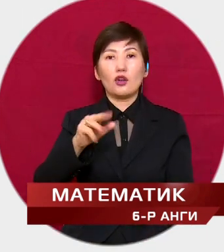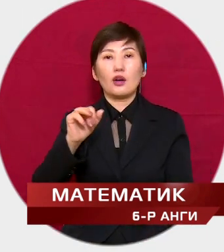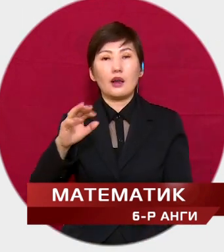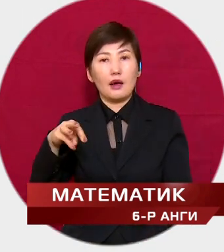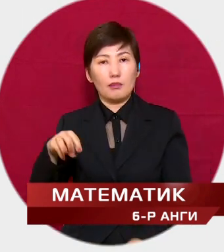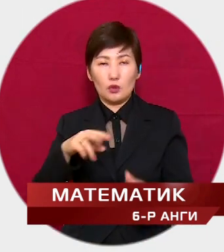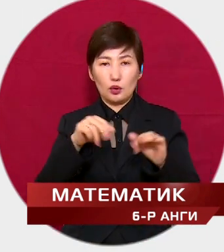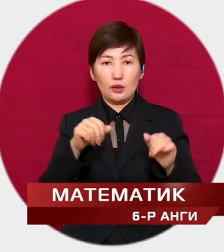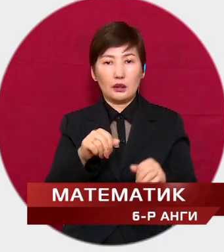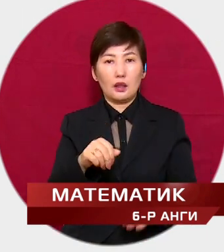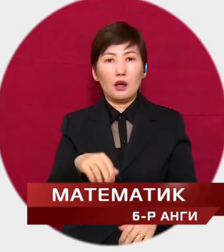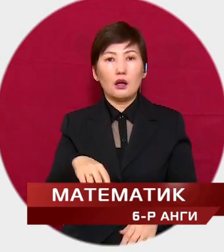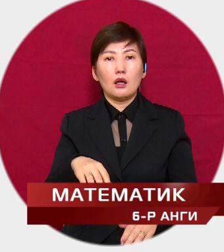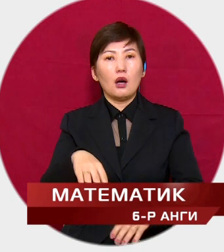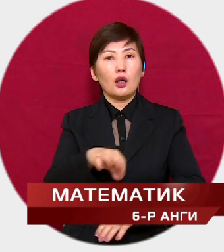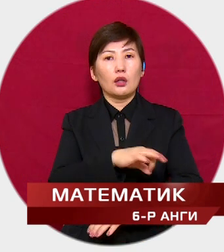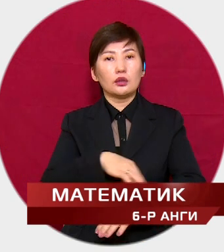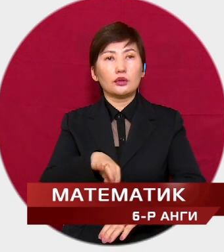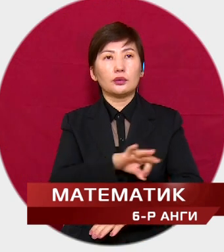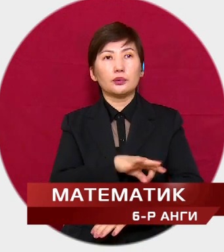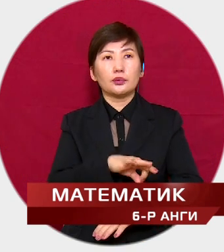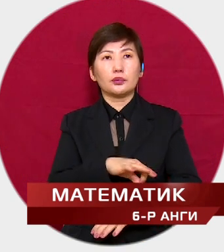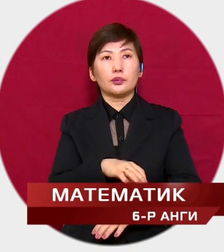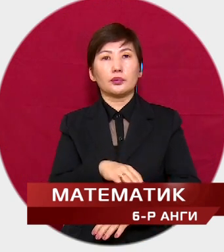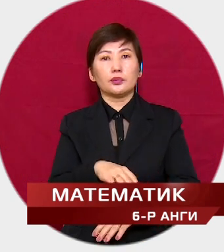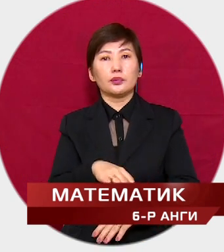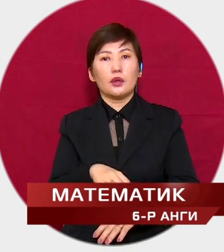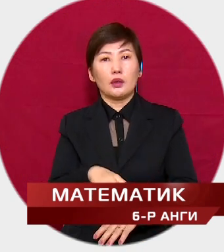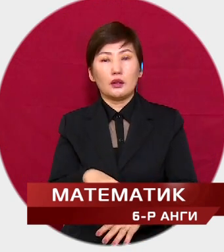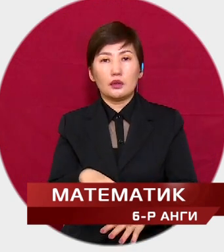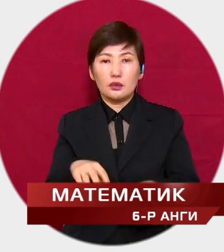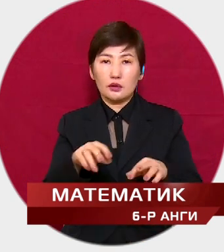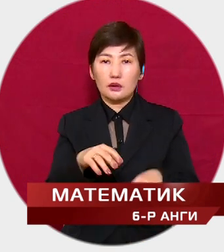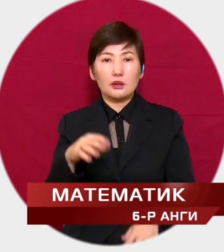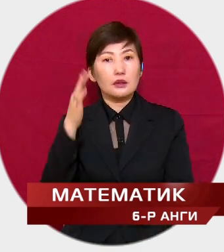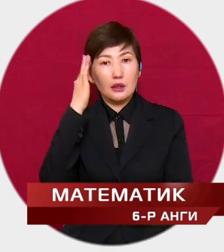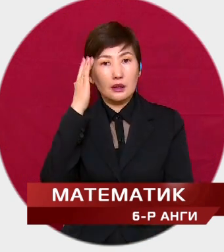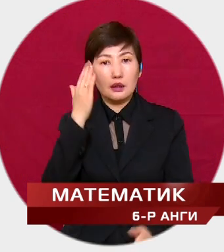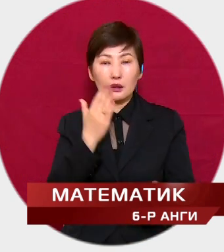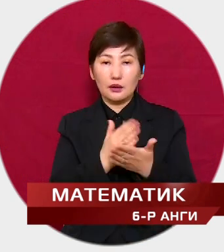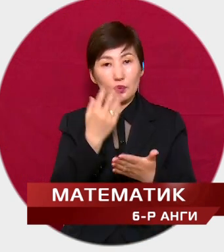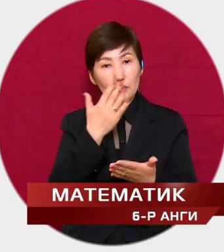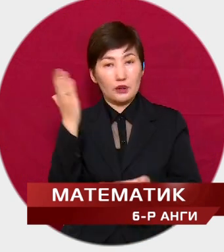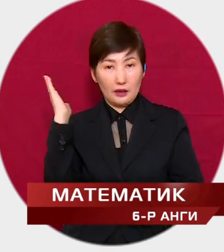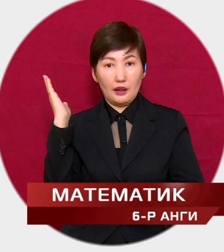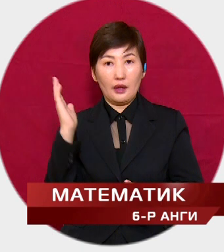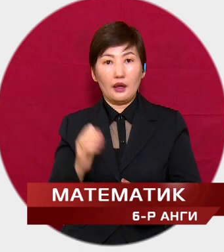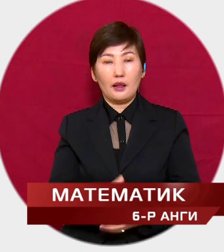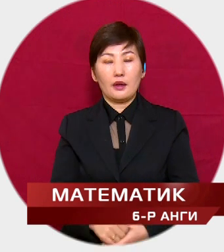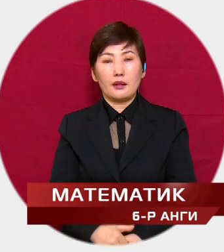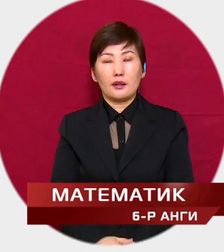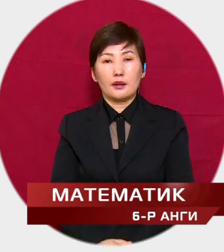оролцож сургууль эмнэлэг цэцэрлэгт мөнгө зарцуулах талаар санал өгөв. Тэдний өгсөн саналыг багнам диаграмм болон пиктограммаар